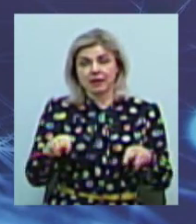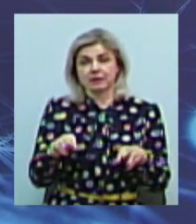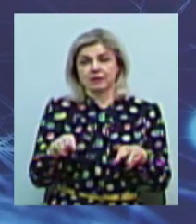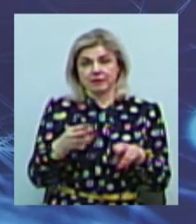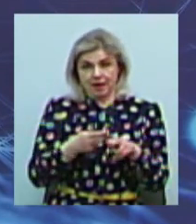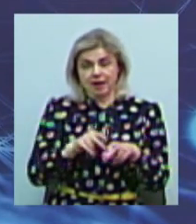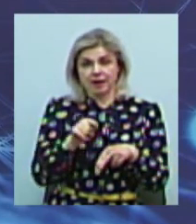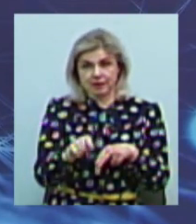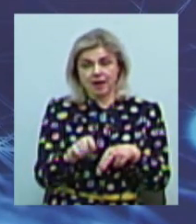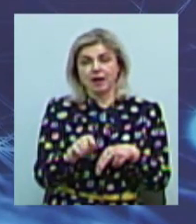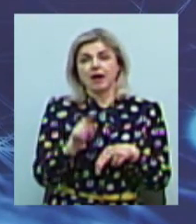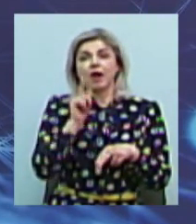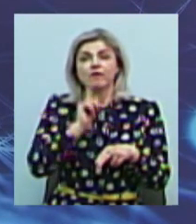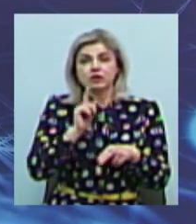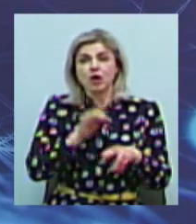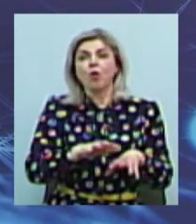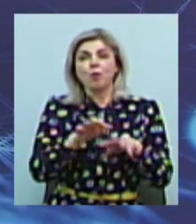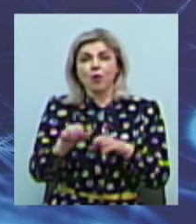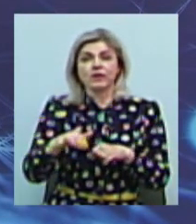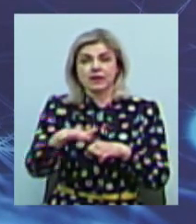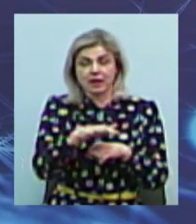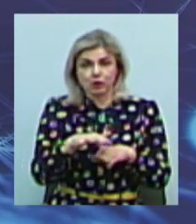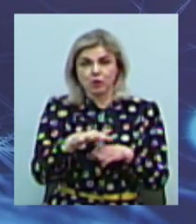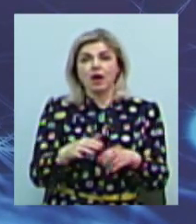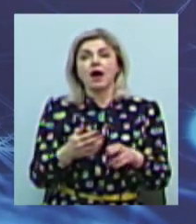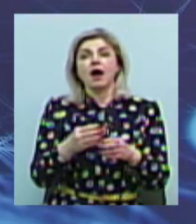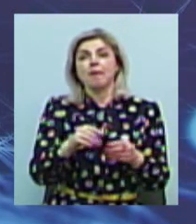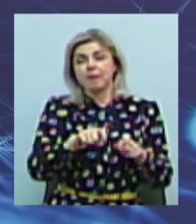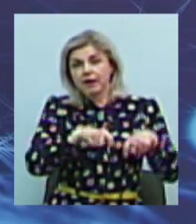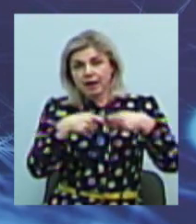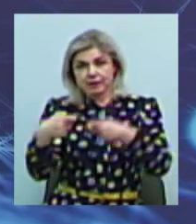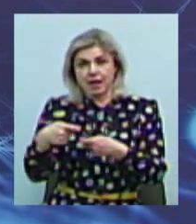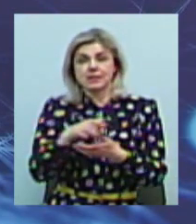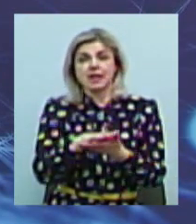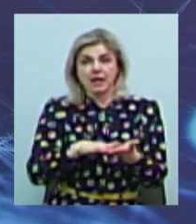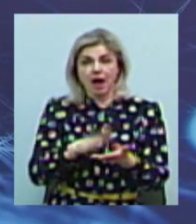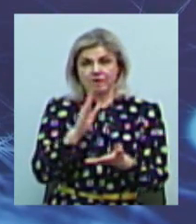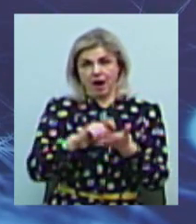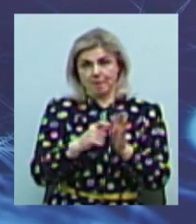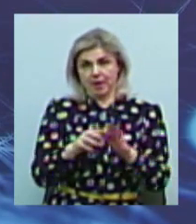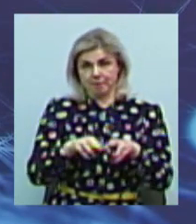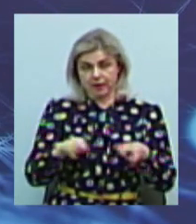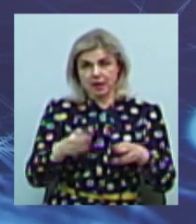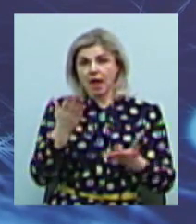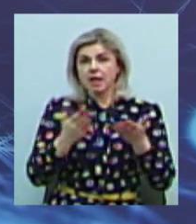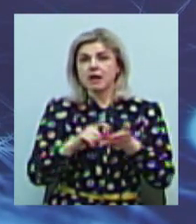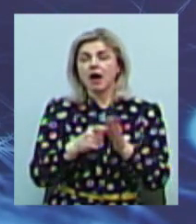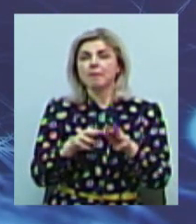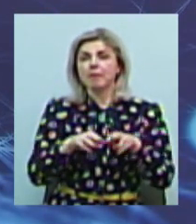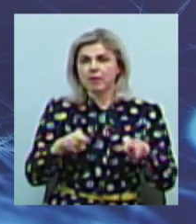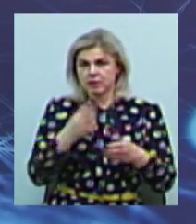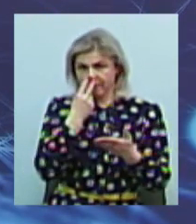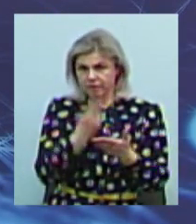тимчасово окупованих територій надасть ці заяви в Кабмін. І якщо Кабмін буде бачити, що є